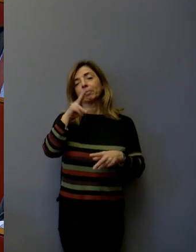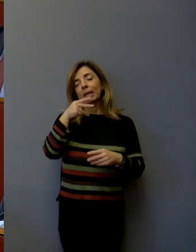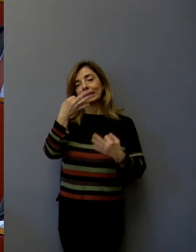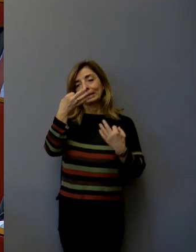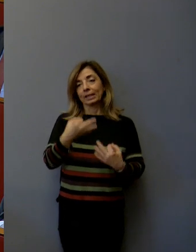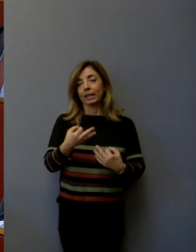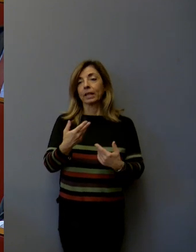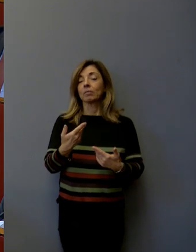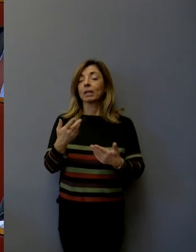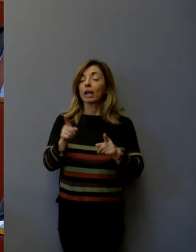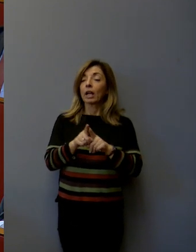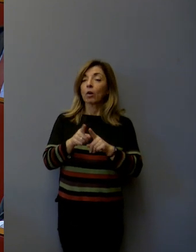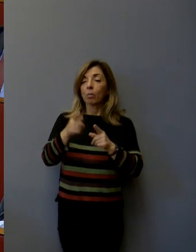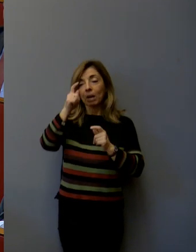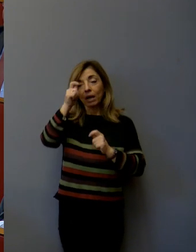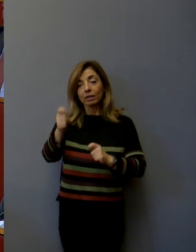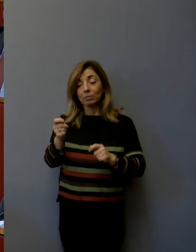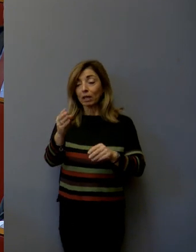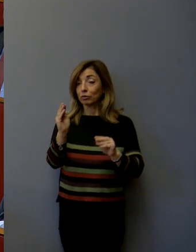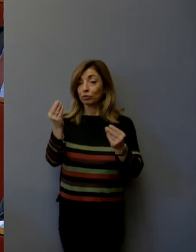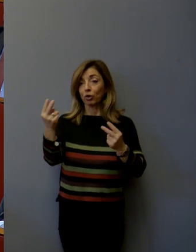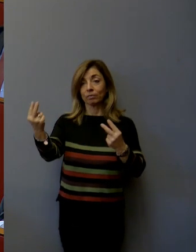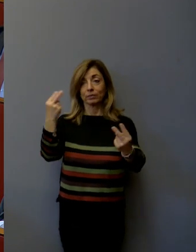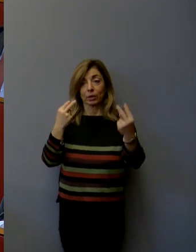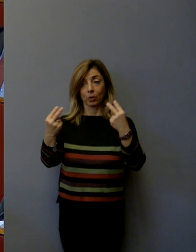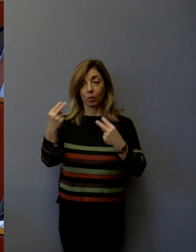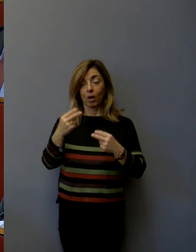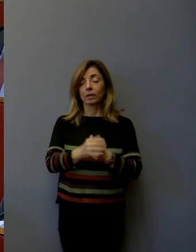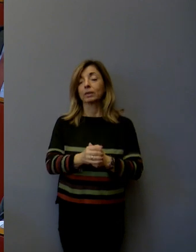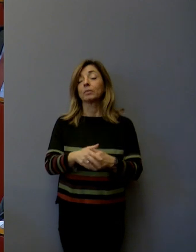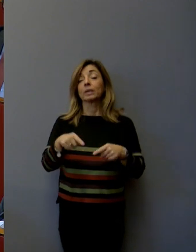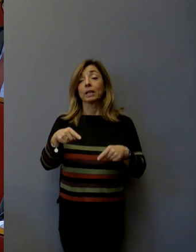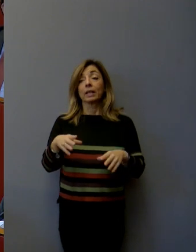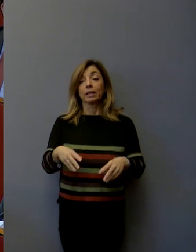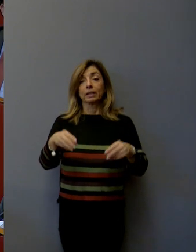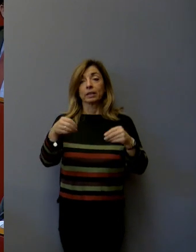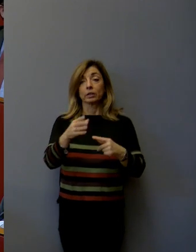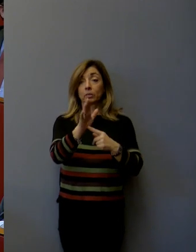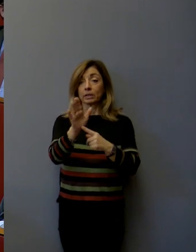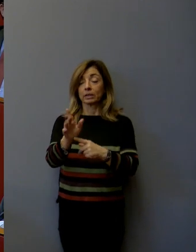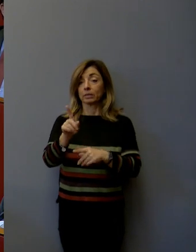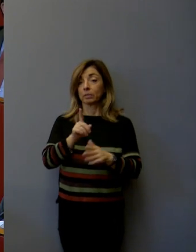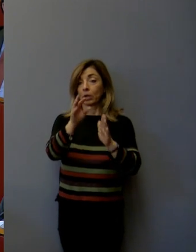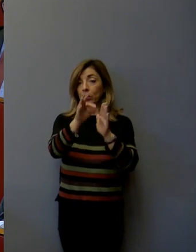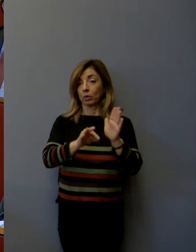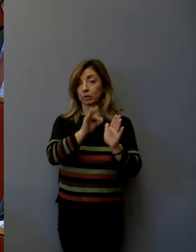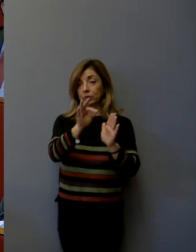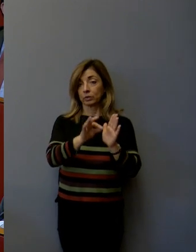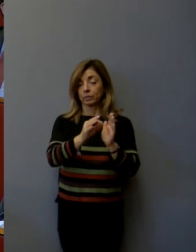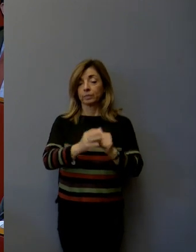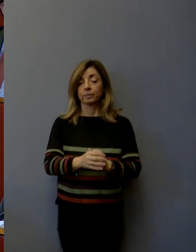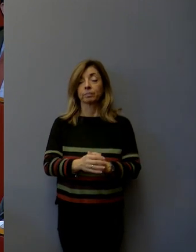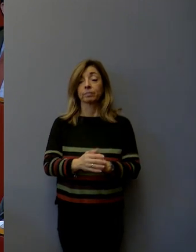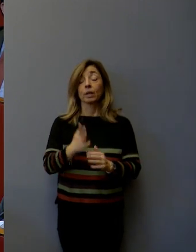per dare un senso all'attività che stiamo facendo iniziò la presentazione dei miei ordini del giorno con